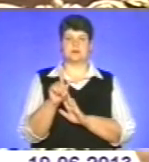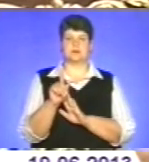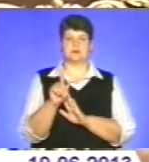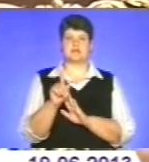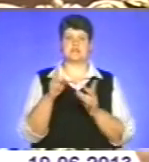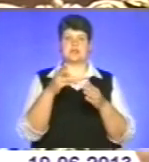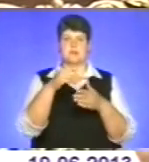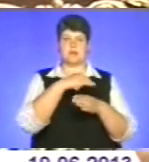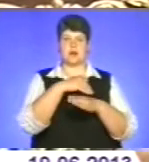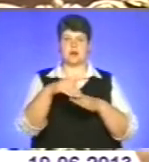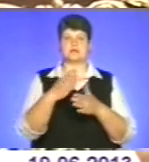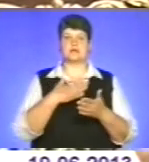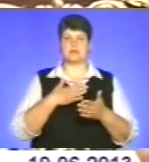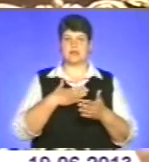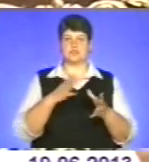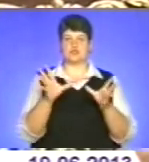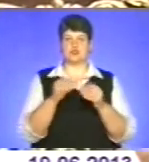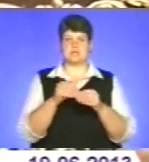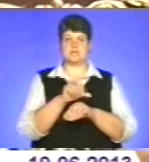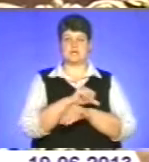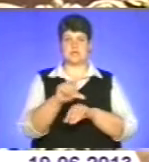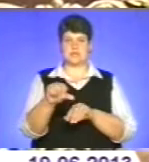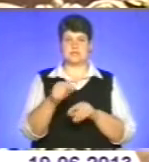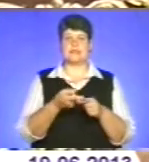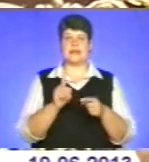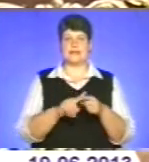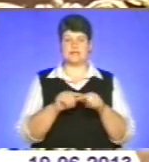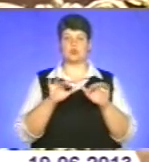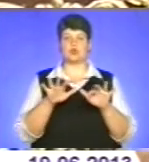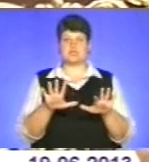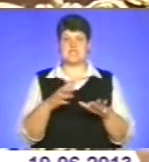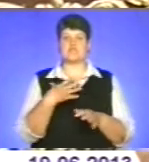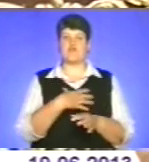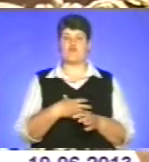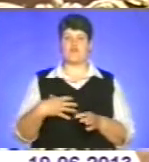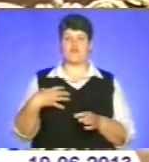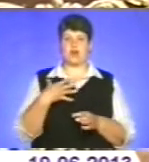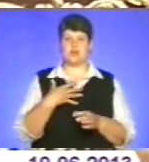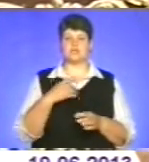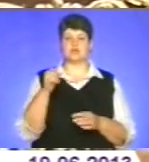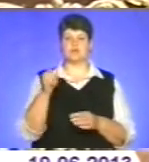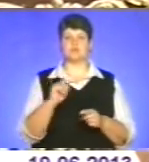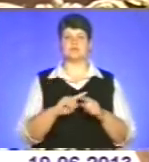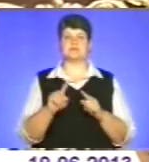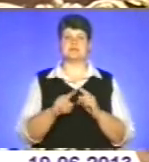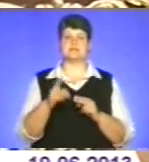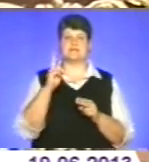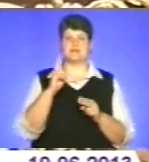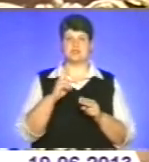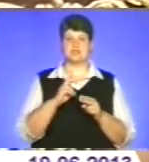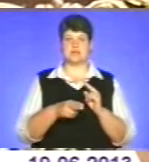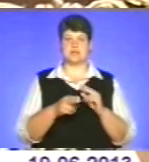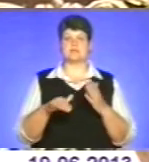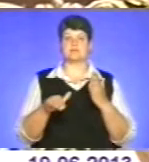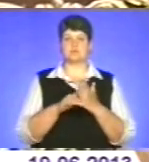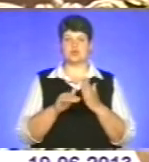демаркации нашей совместной границы. Этот процесс особо важен, поскольку его скорейшее завершение